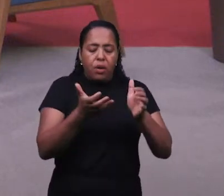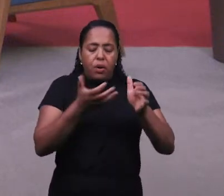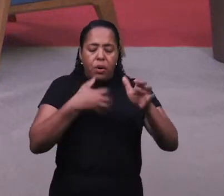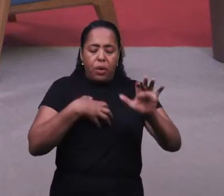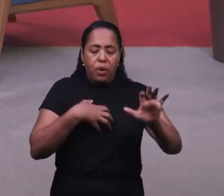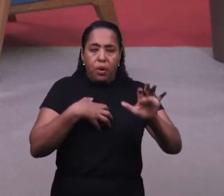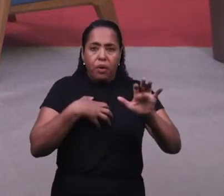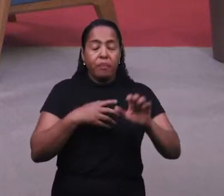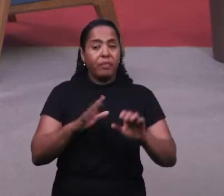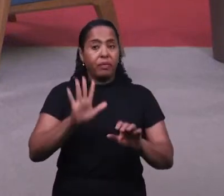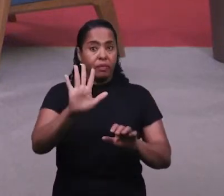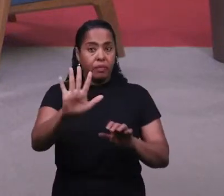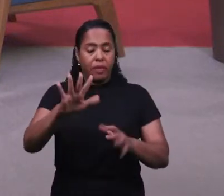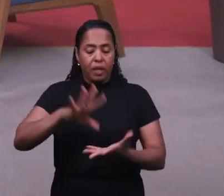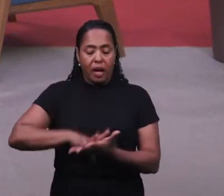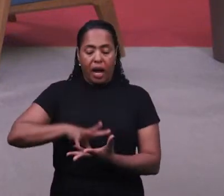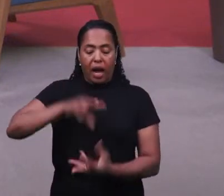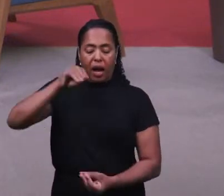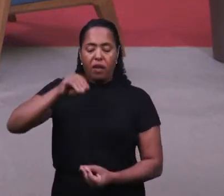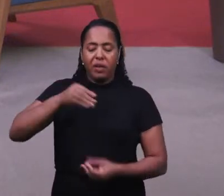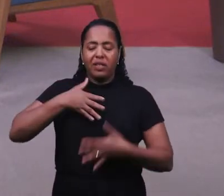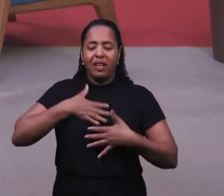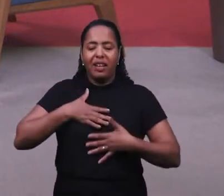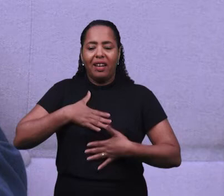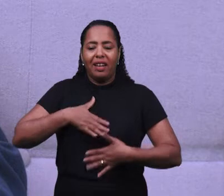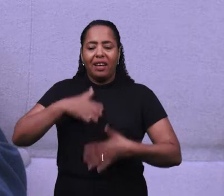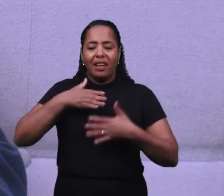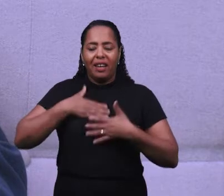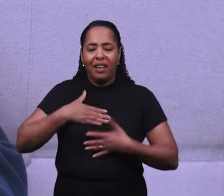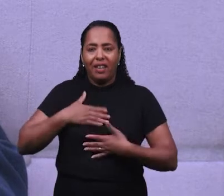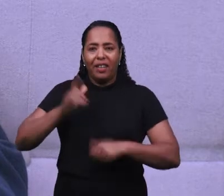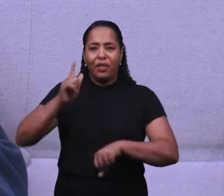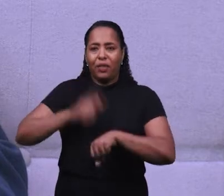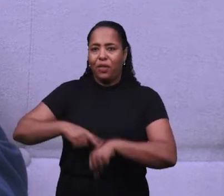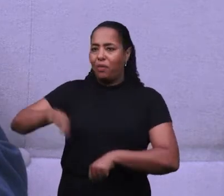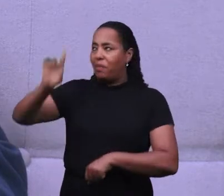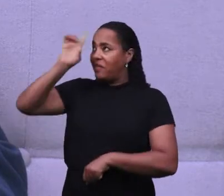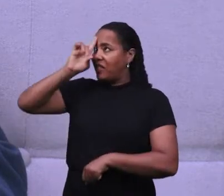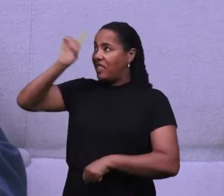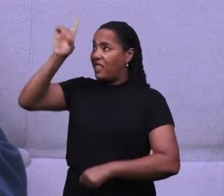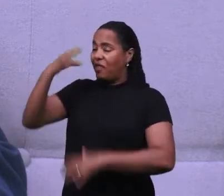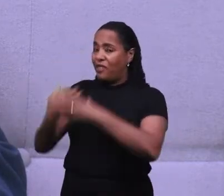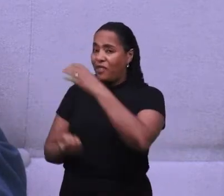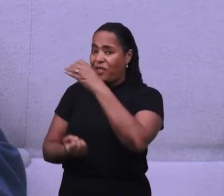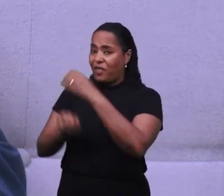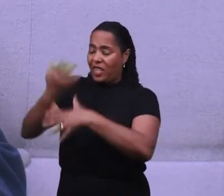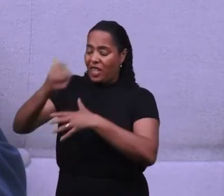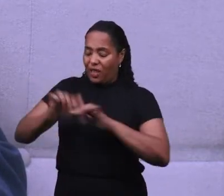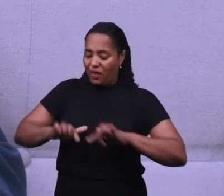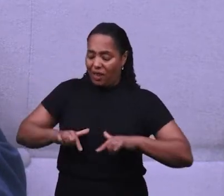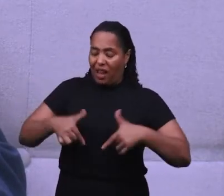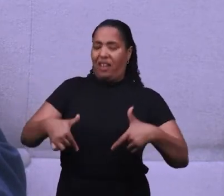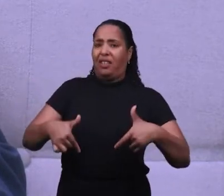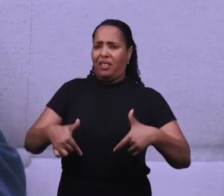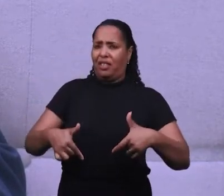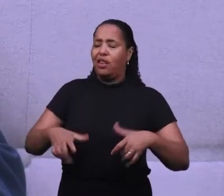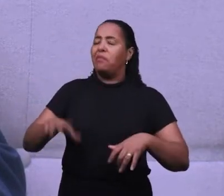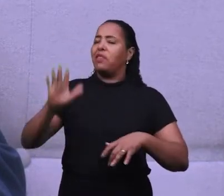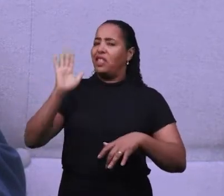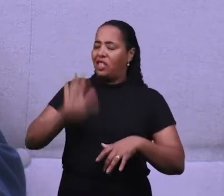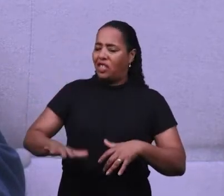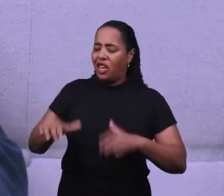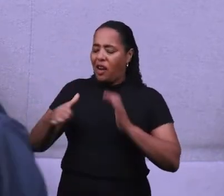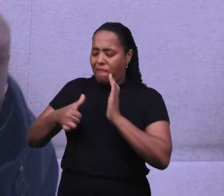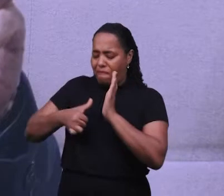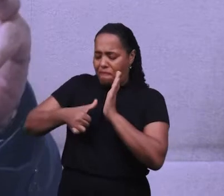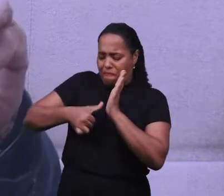bien, l'âme, elle se satisfait avec le toucher des mains du Créateur. Parce qu'en elle, il y